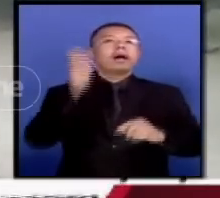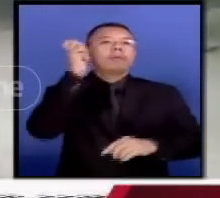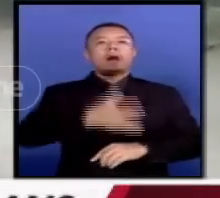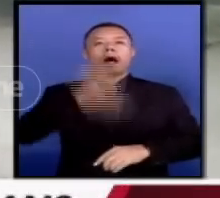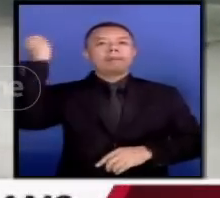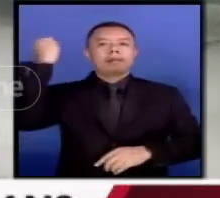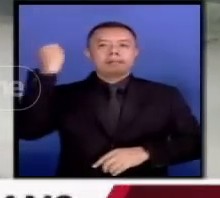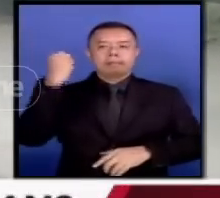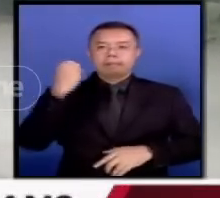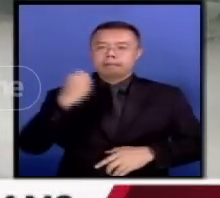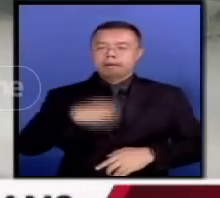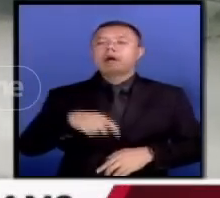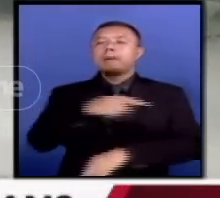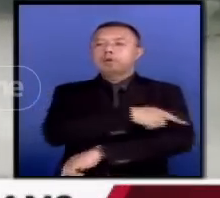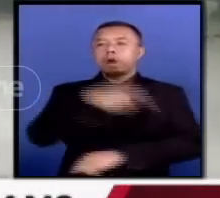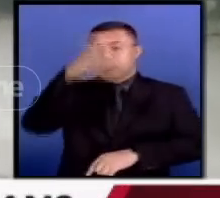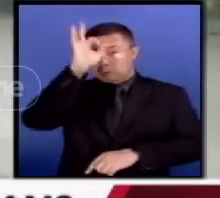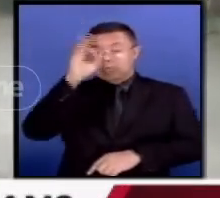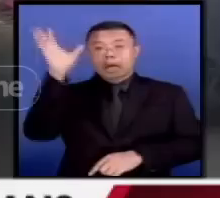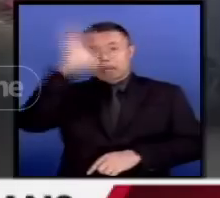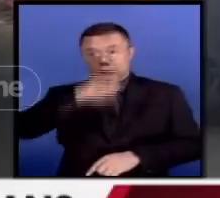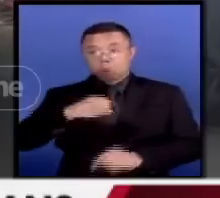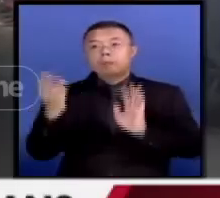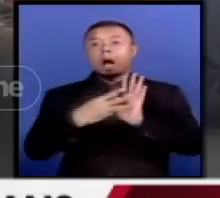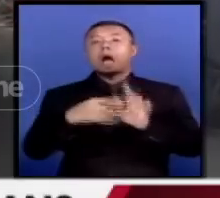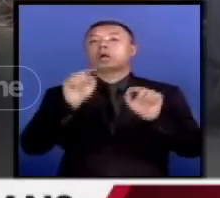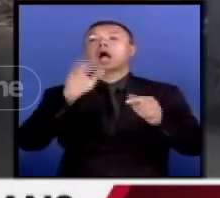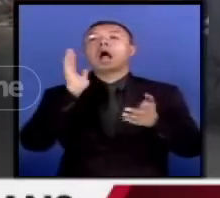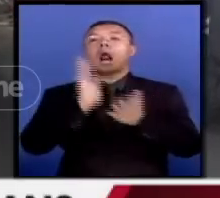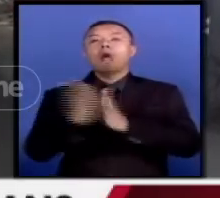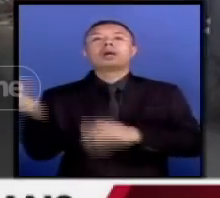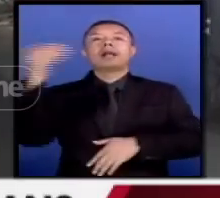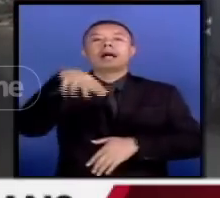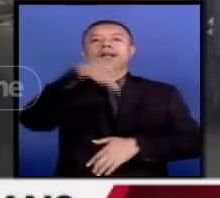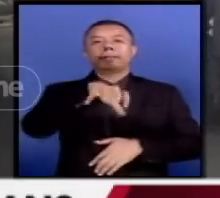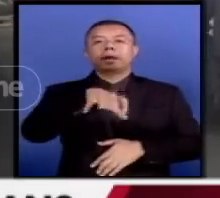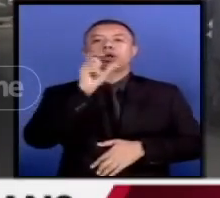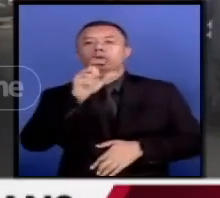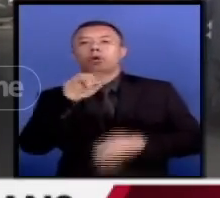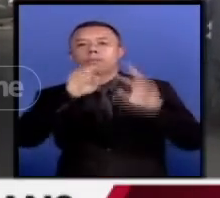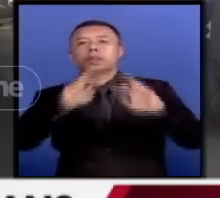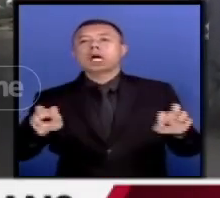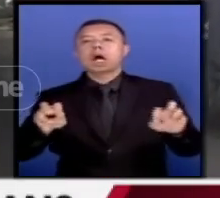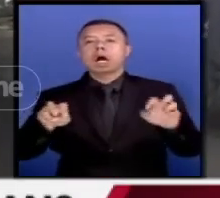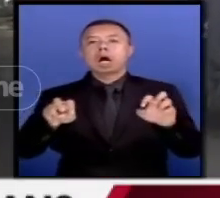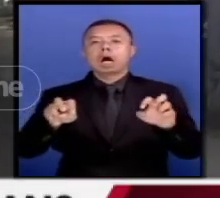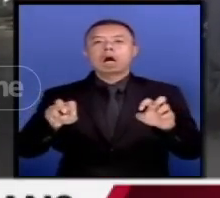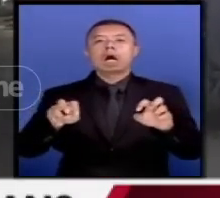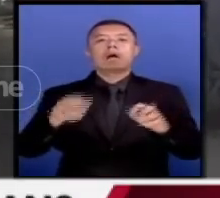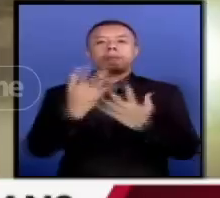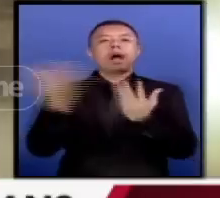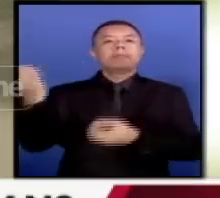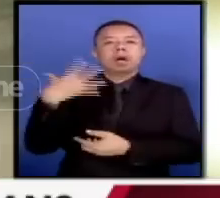tersebut. Petugas kepolisian yang mengetahui kejadian itu langsung mendatangi lokasi guna memperdalam informasi kepada